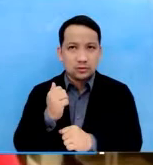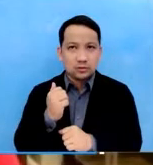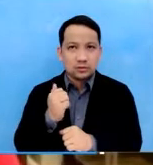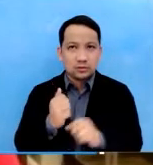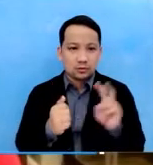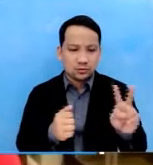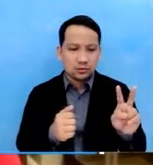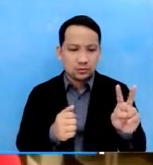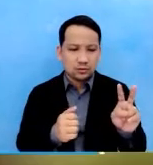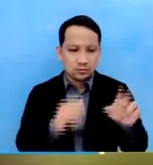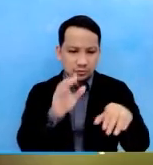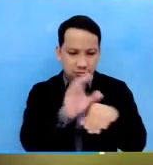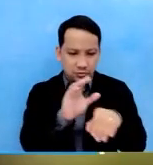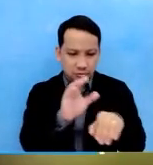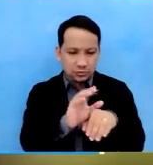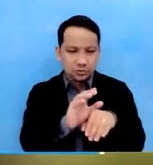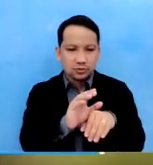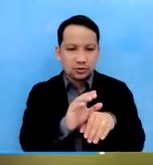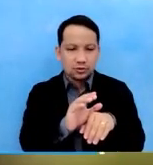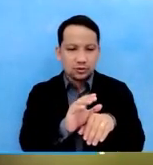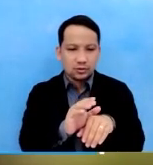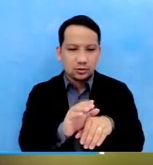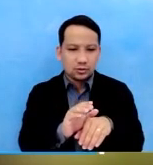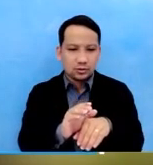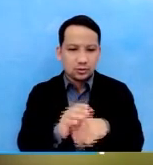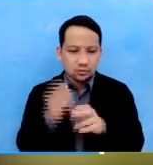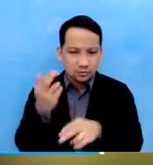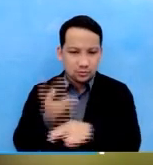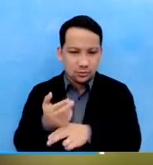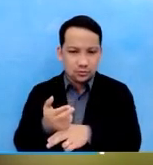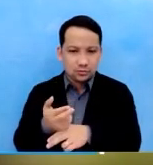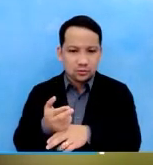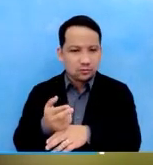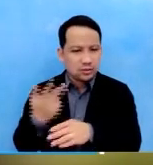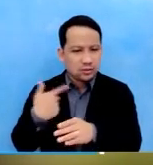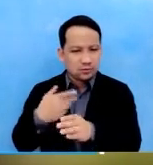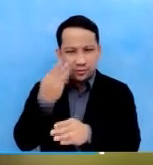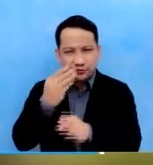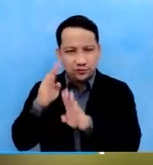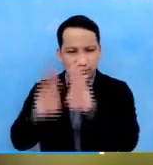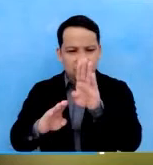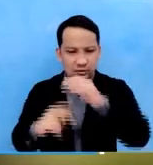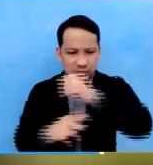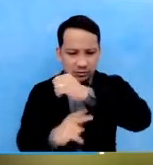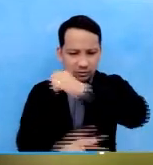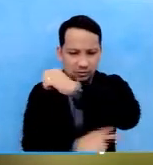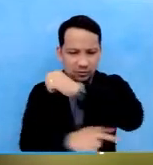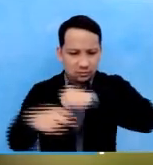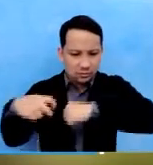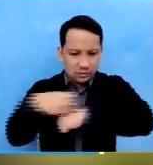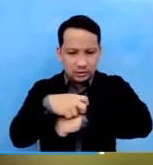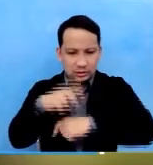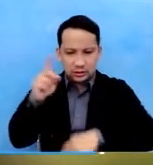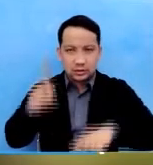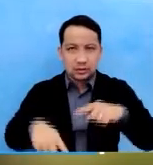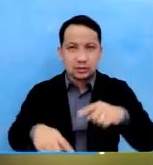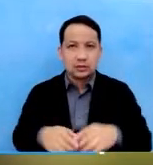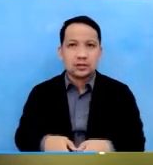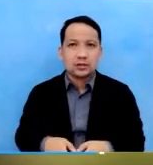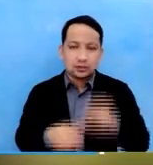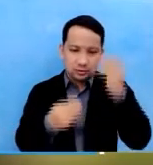dalawang simbahan, may slight damage sa mga simbahan, isang tula hindi madaanan because sabi